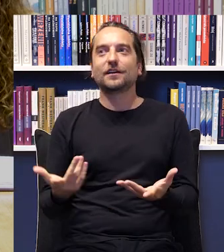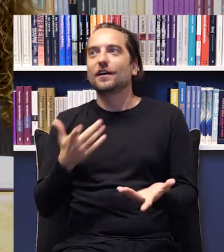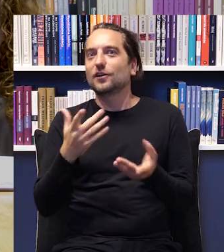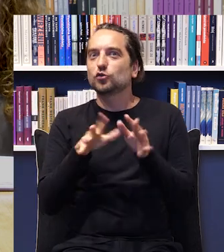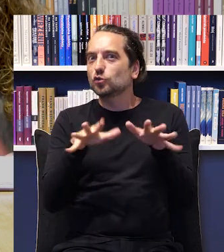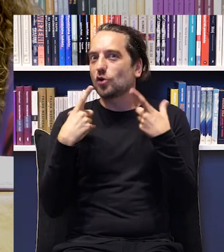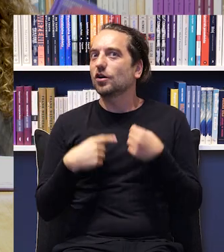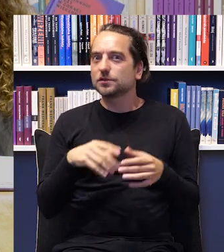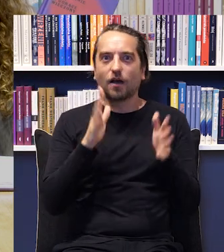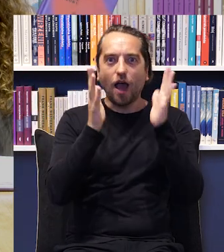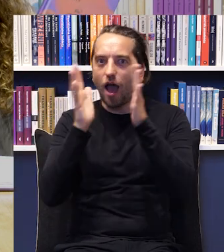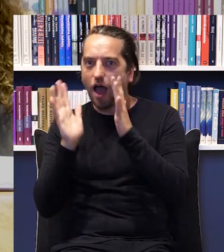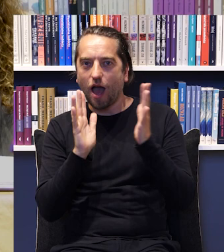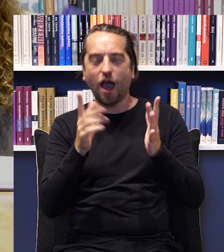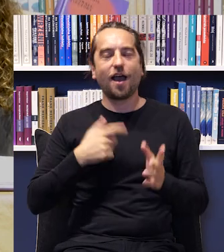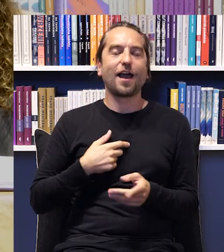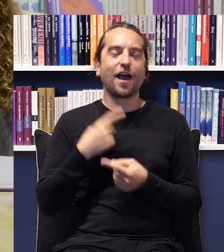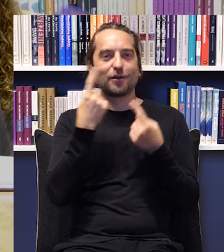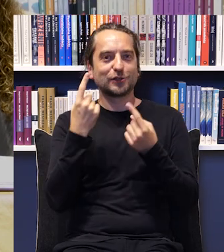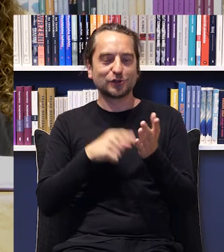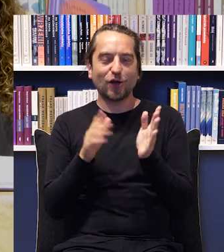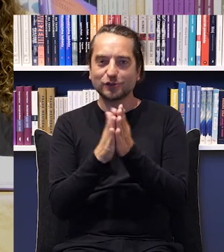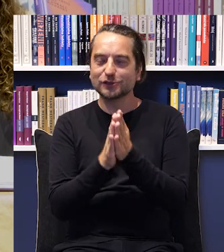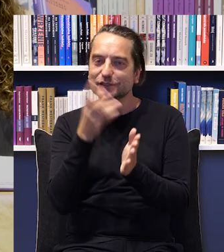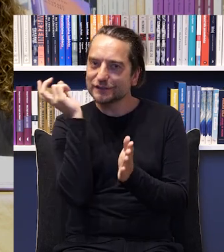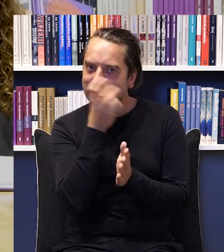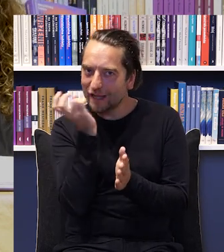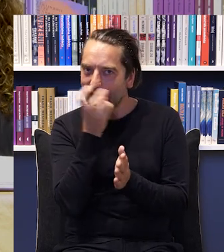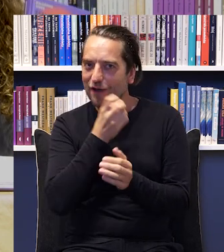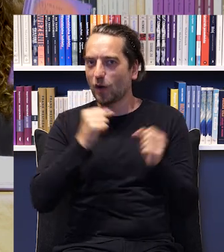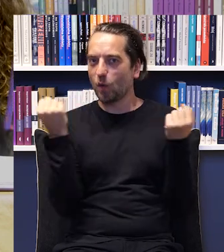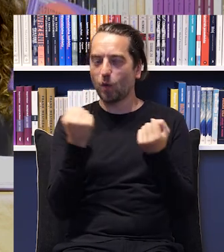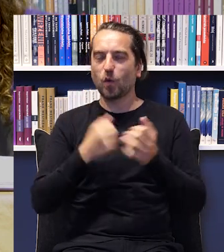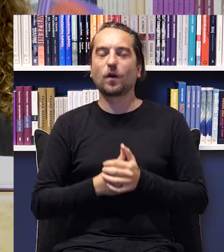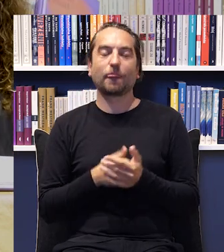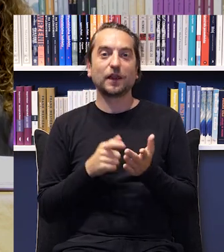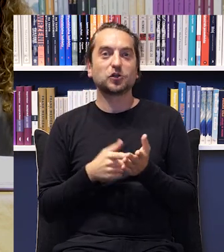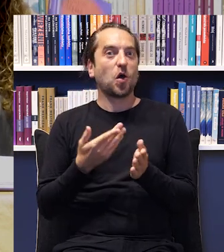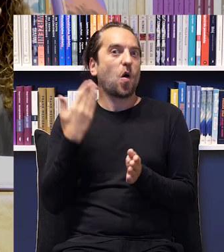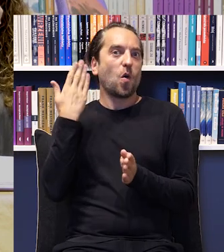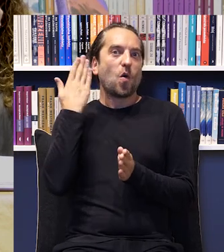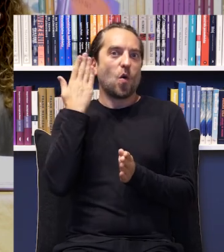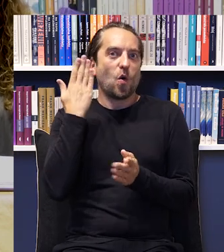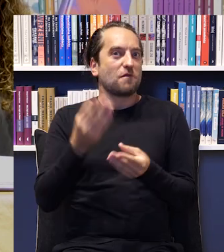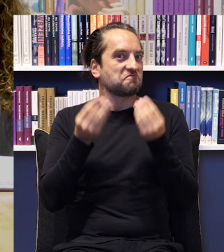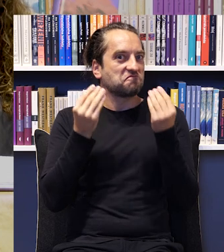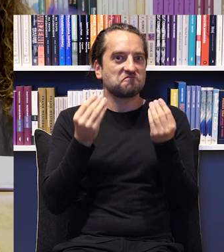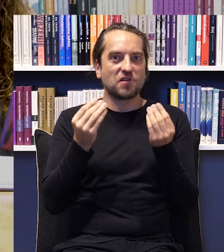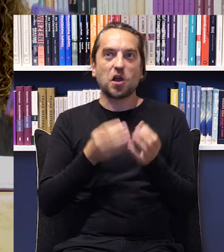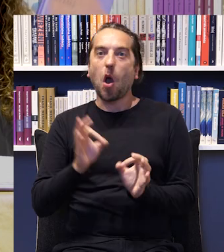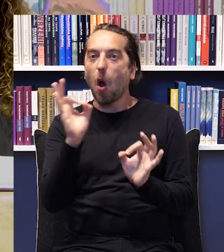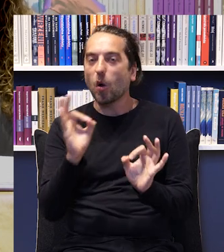zachwyty, bo uważam, że jest to jedna z ciekawszych książek na polskim rynku w ostatnim czasie, jedna z bardziej